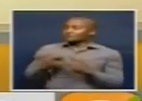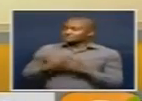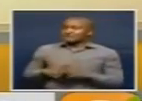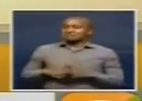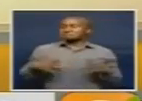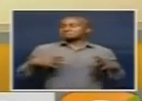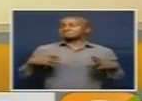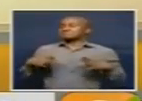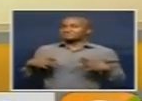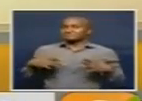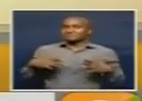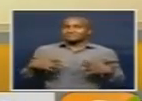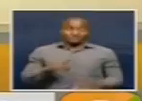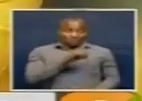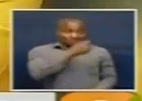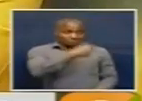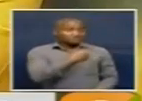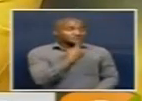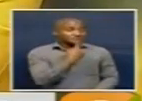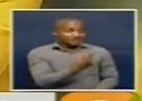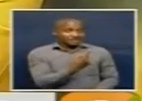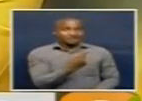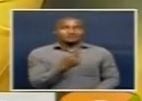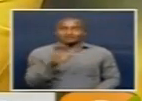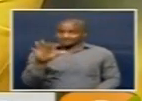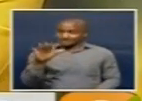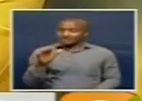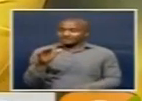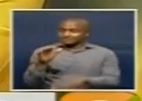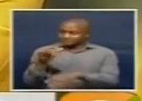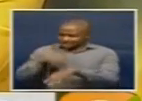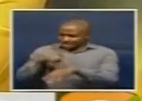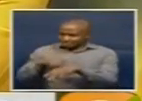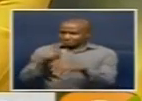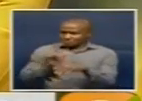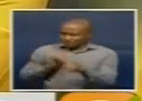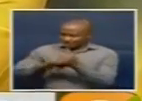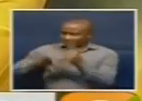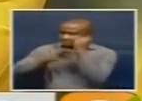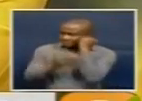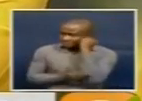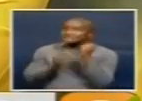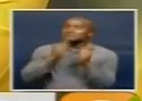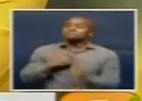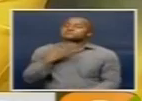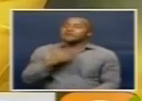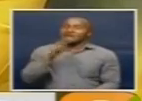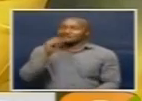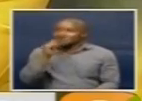mmoja hapa nimesoma jumbe anasema siku zote hatuli nyama lakini akishika ujauzito tu atasema nataka